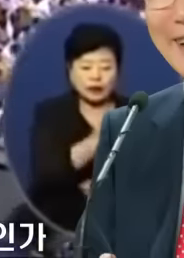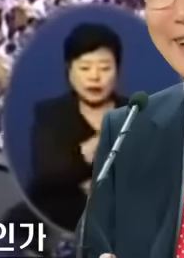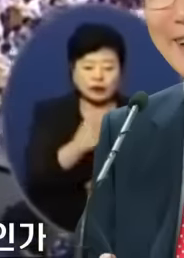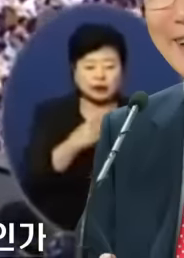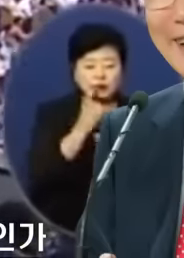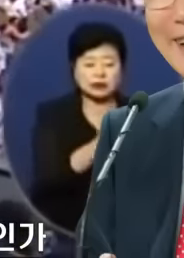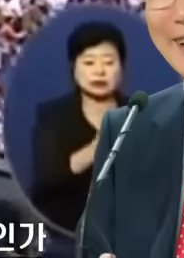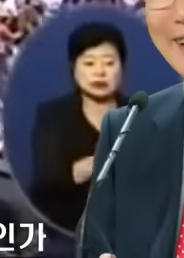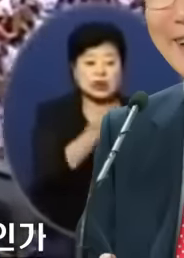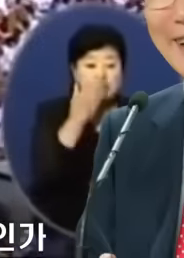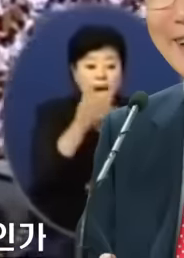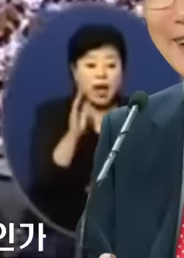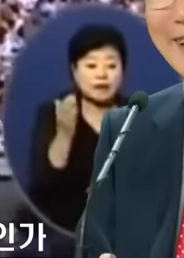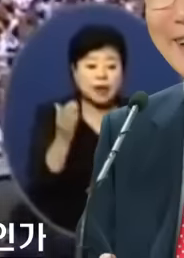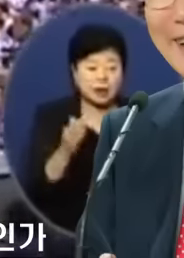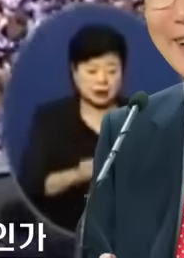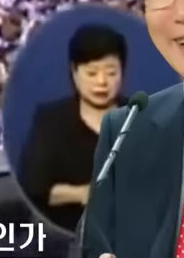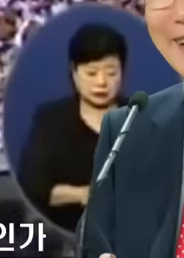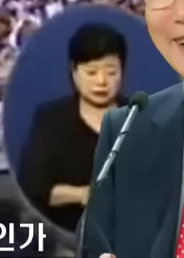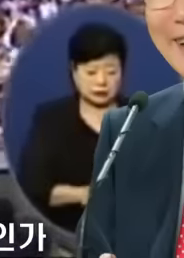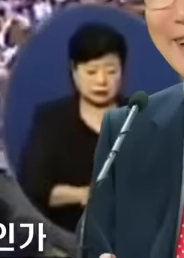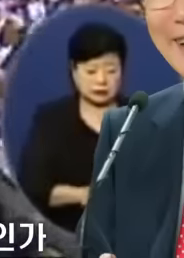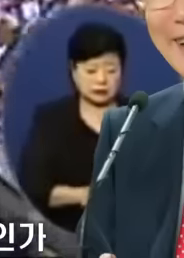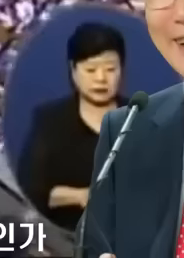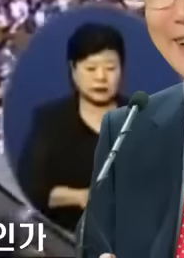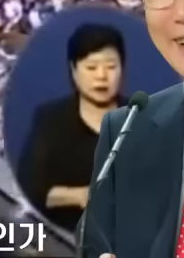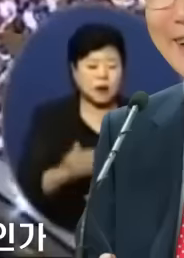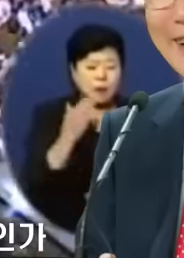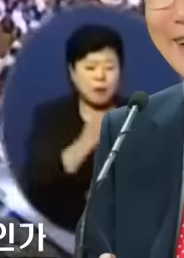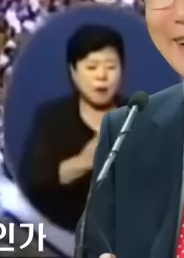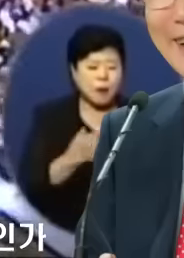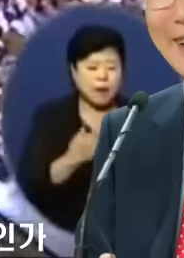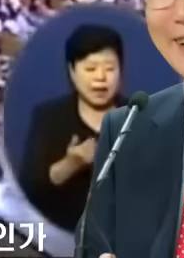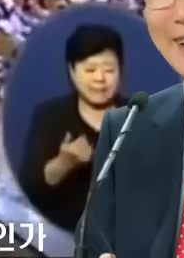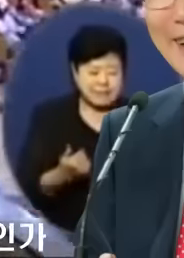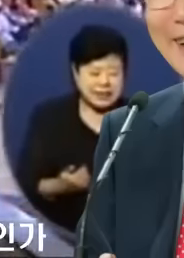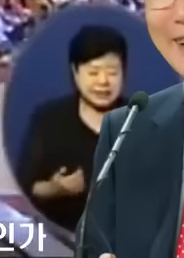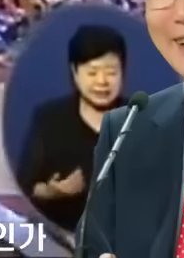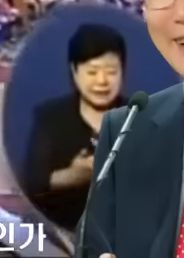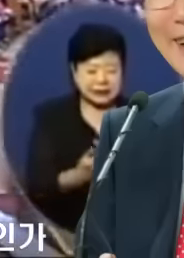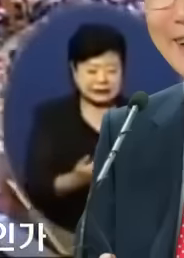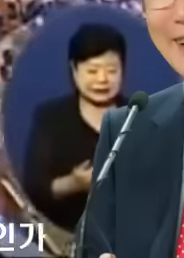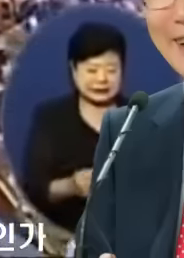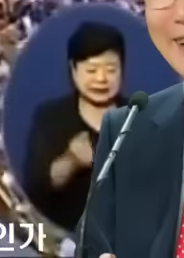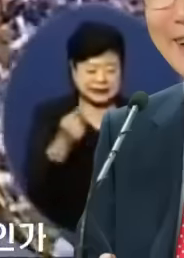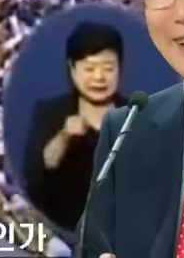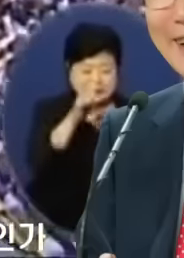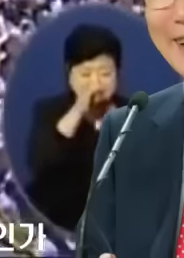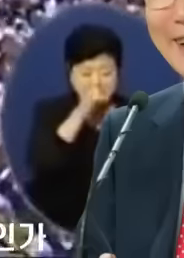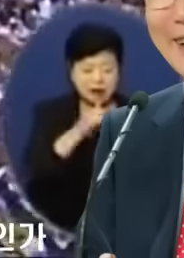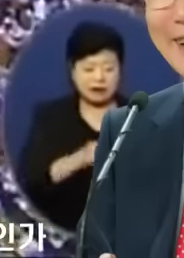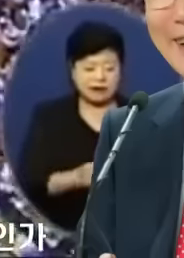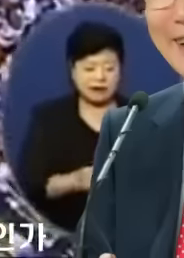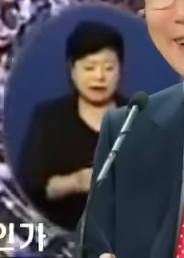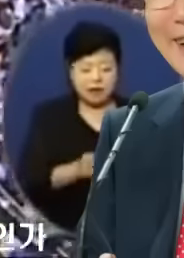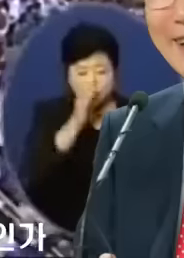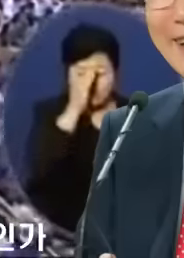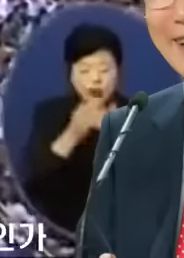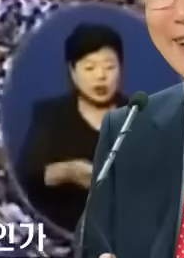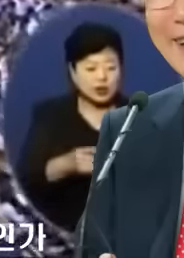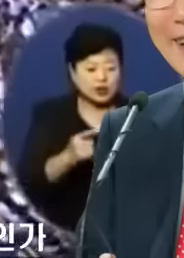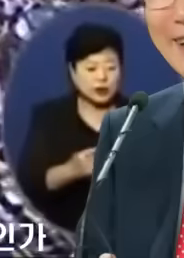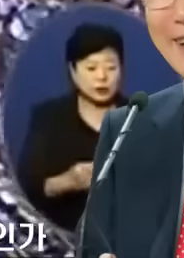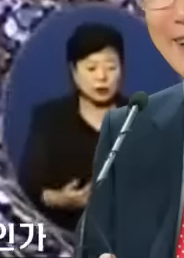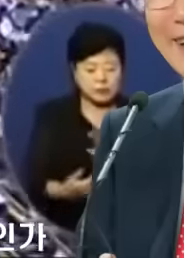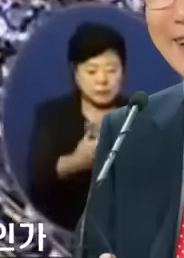것입니다. 홍역균이 들어와도 몸속에 이미 면역이 되어 있으므로 면역 군대가 일어나서